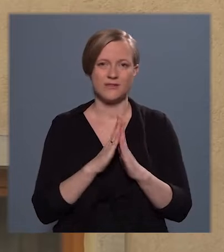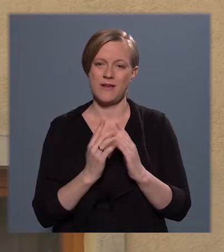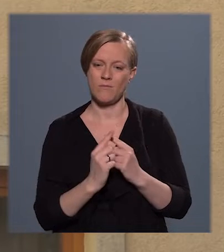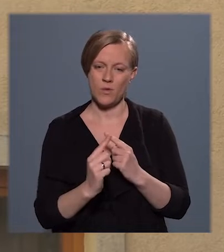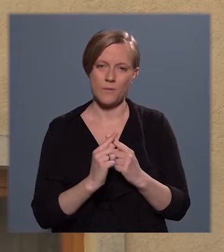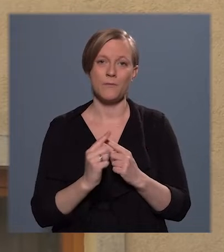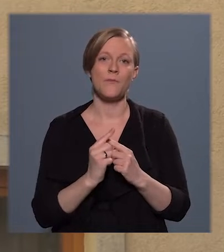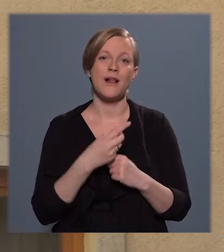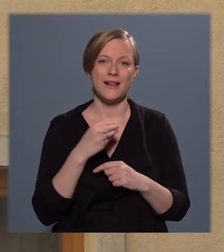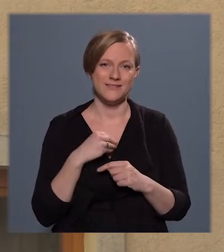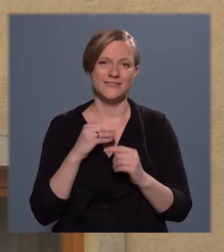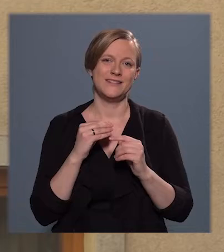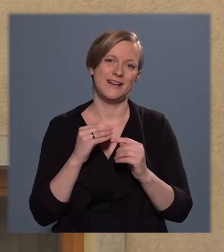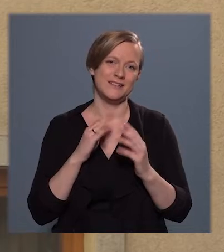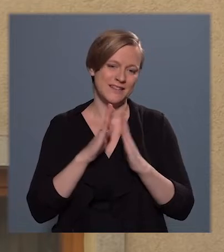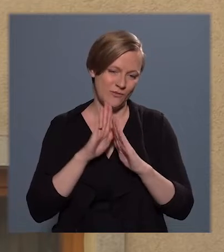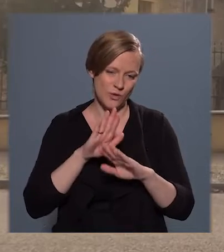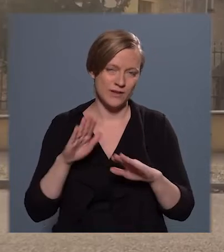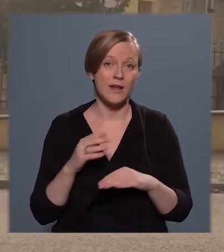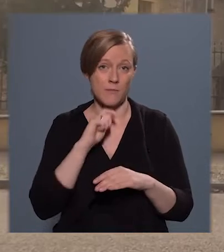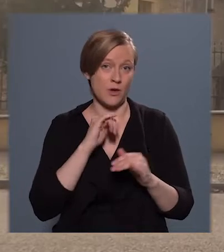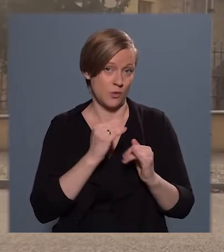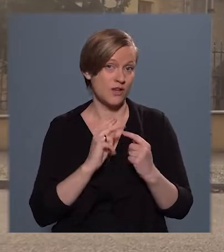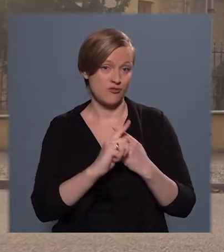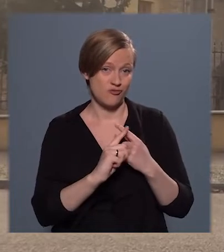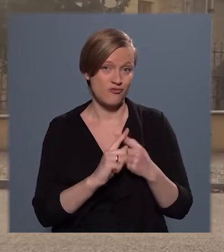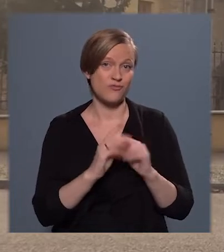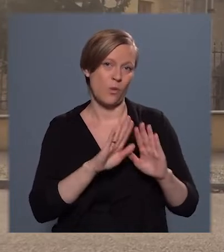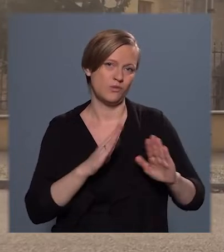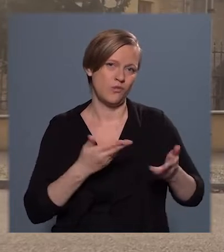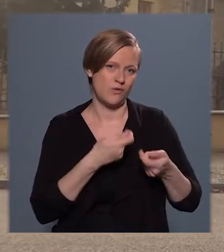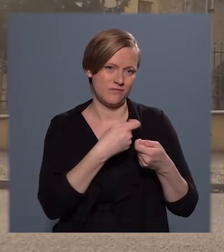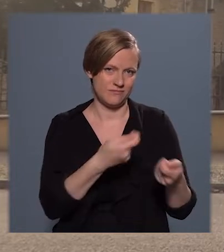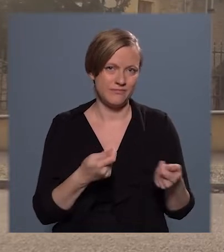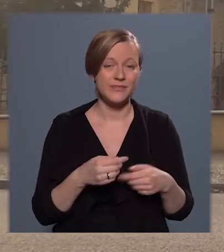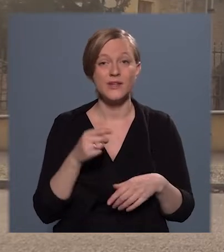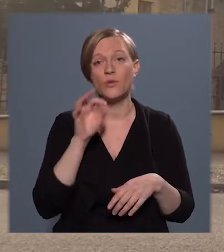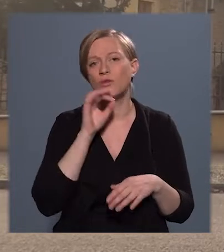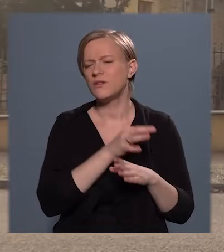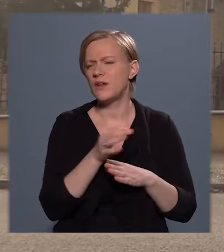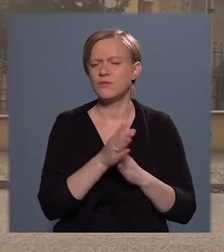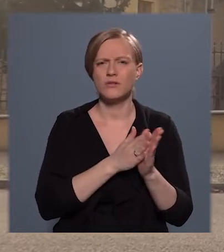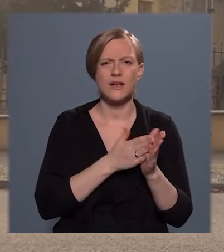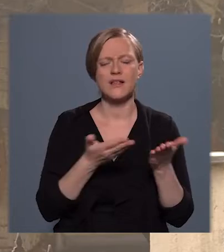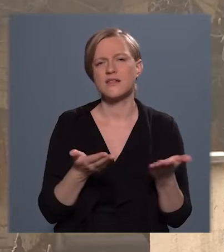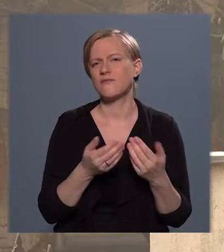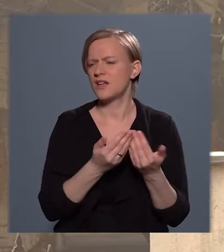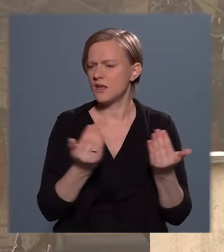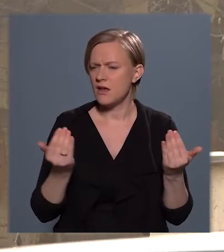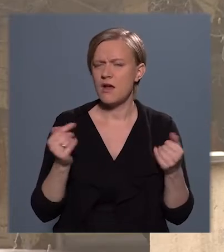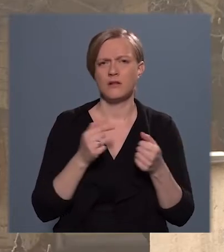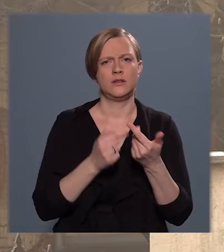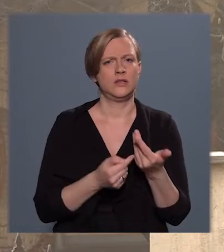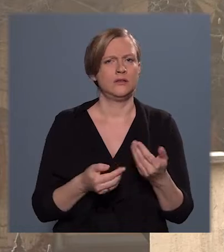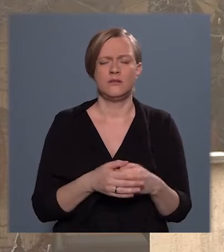lengyel híveknek, mert magyarok is járnak, az otthonául szolgál, és ott az óvodától kezdve